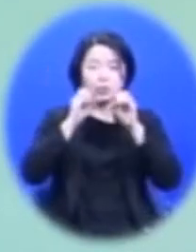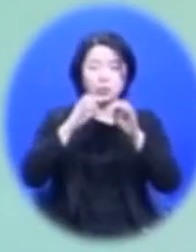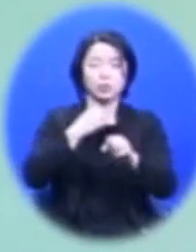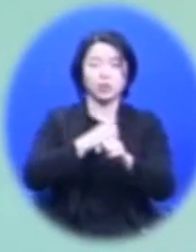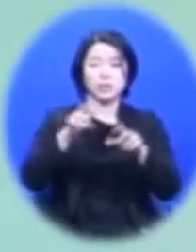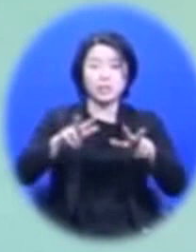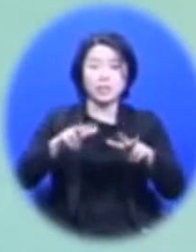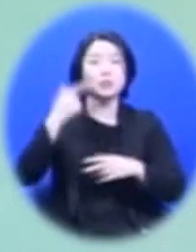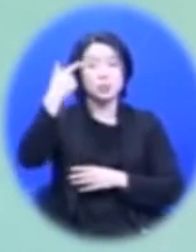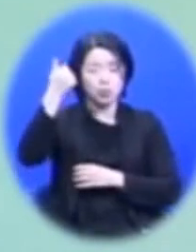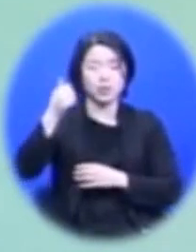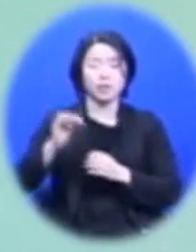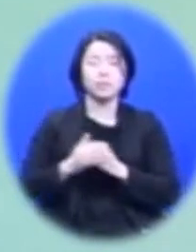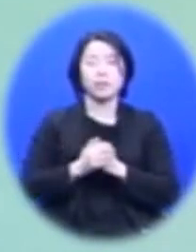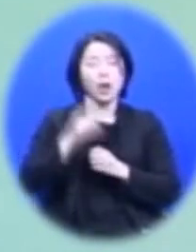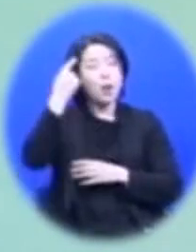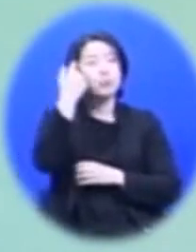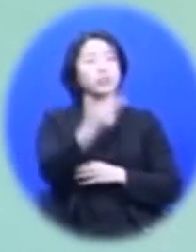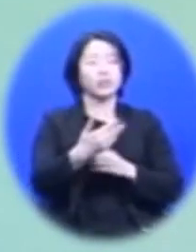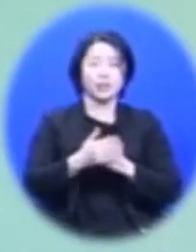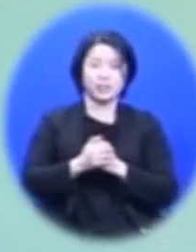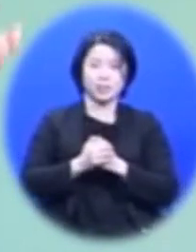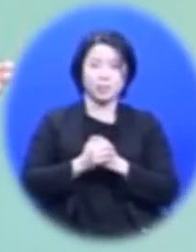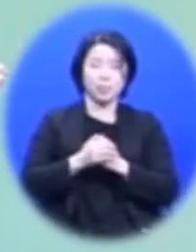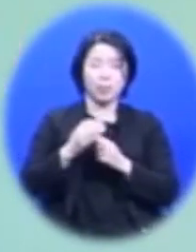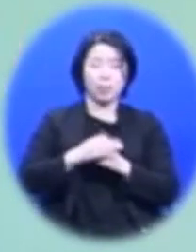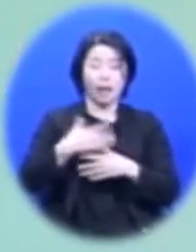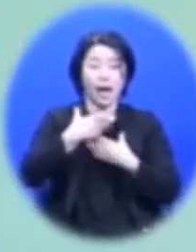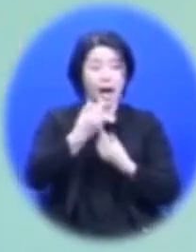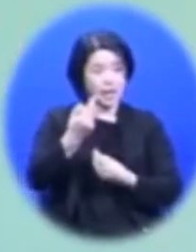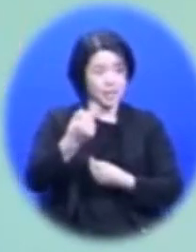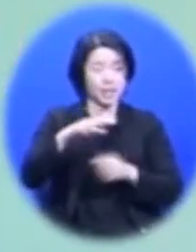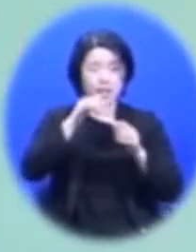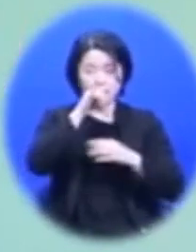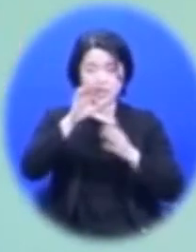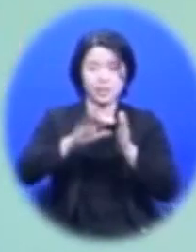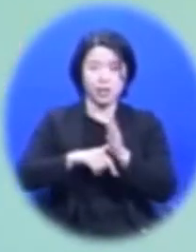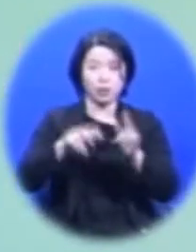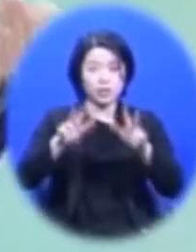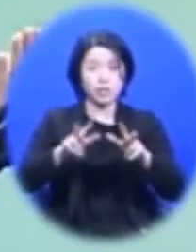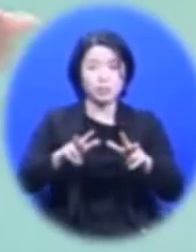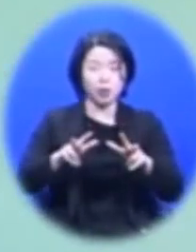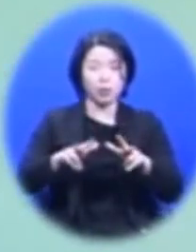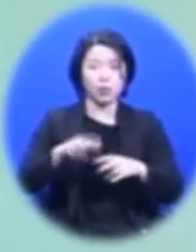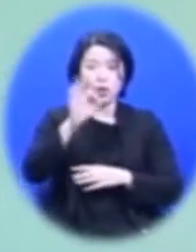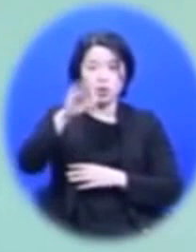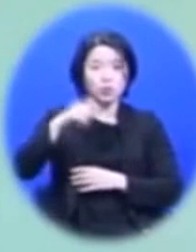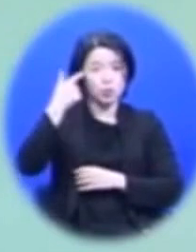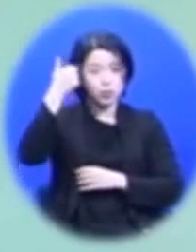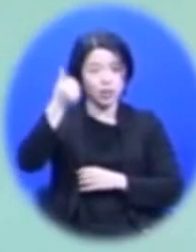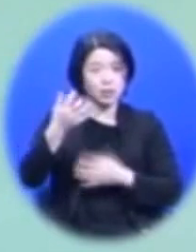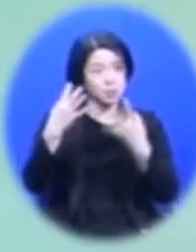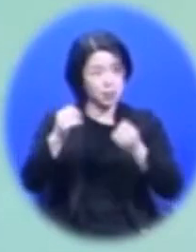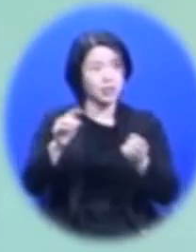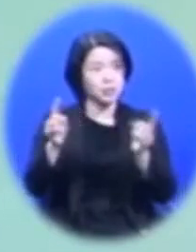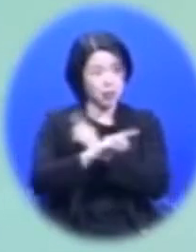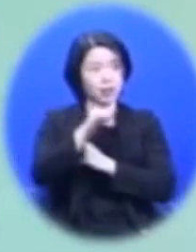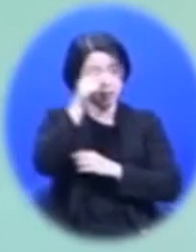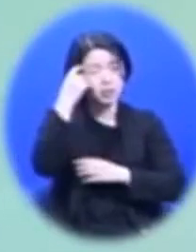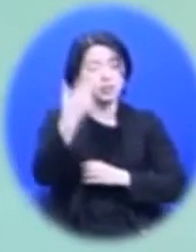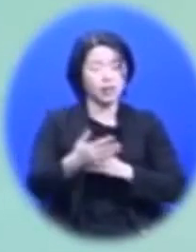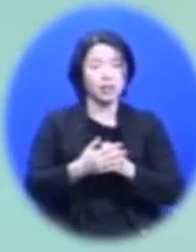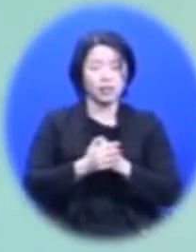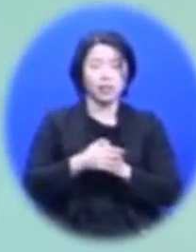목사님이세요, 물었어요. 그 안산에 있을 때하고 지금하고 목사님이 좀 달라졌냐? 그랬더니